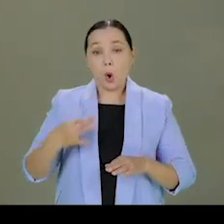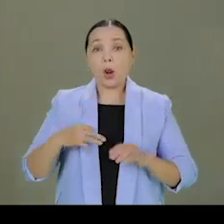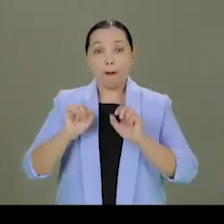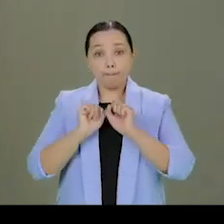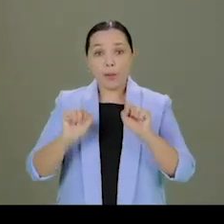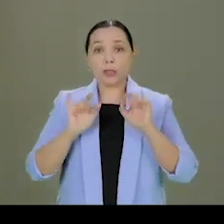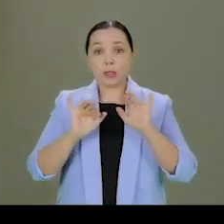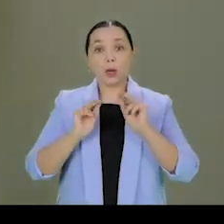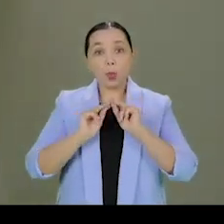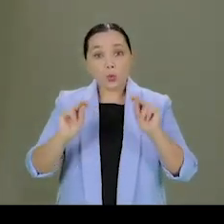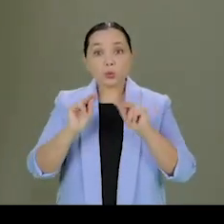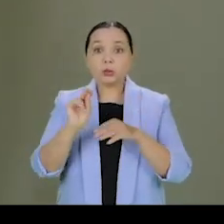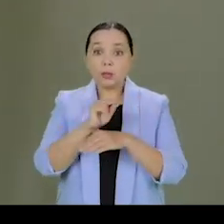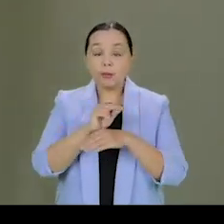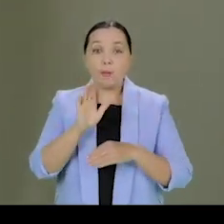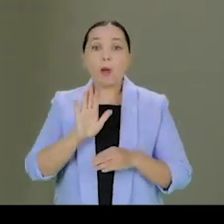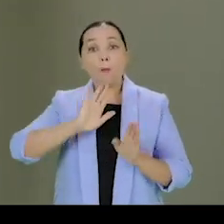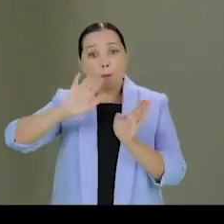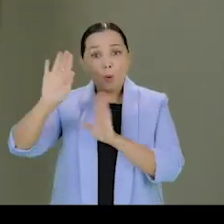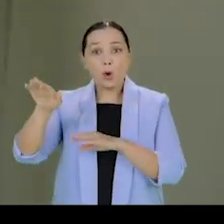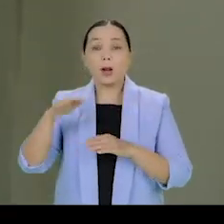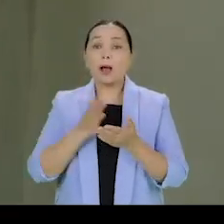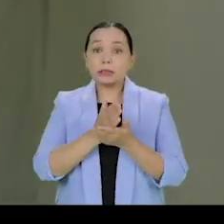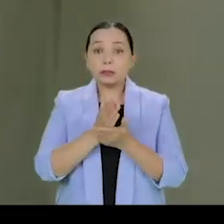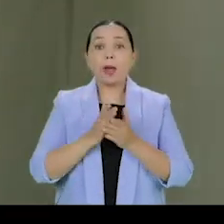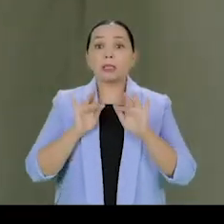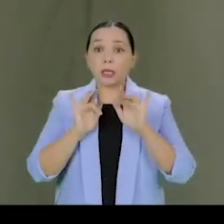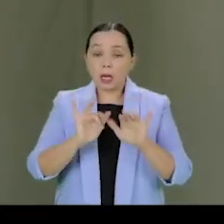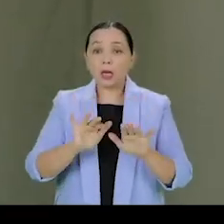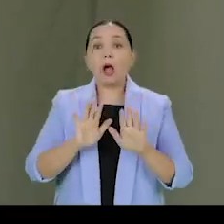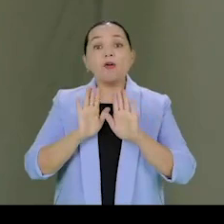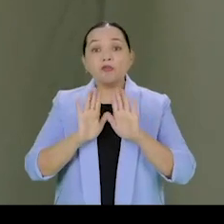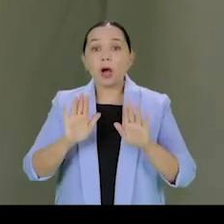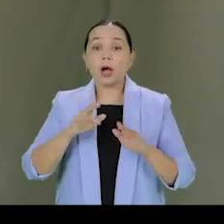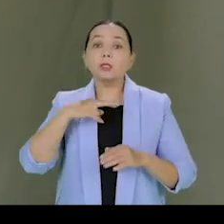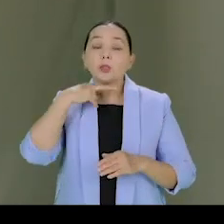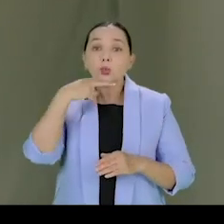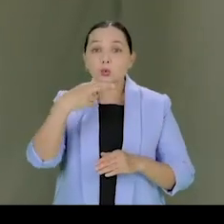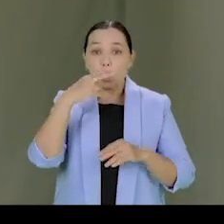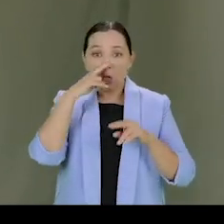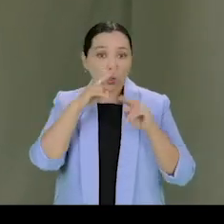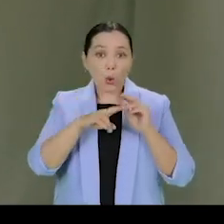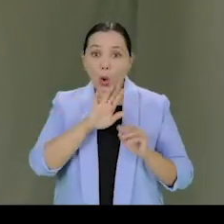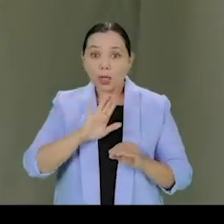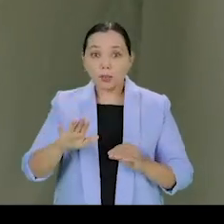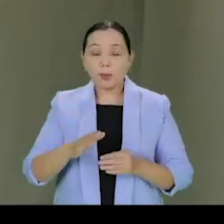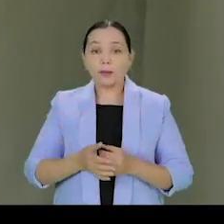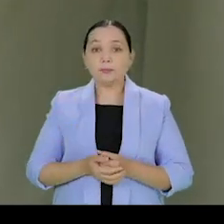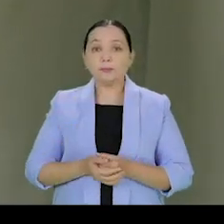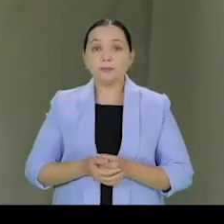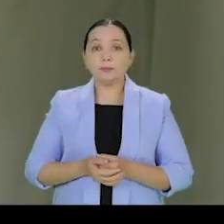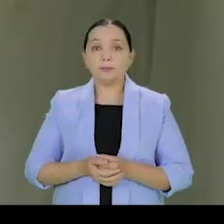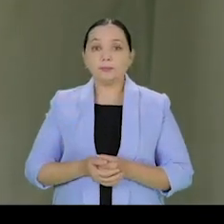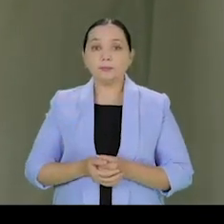mard qilib o'stirganman. Boraver o'g'lim, xizmatingni qil. Faqat hushyorlikni yo'qotma.